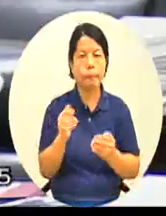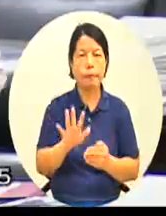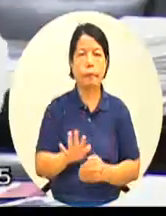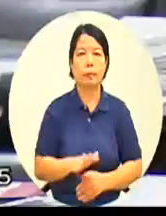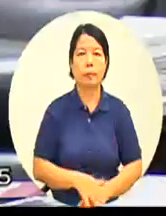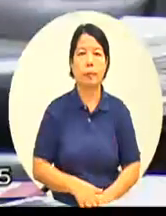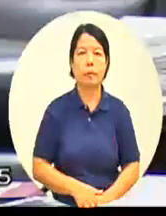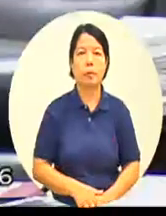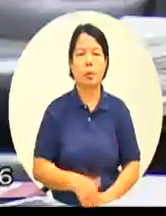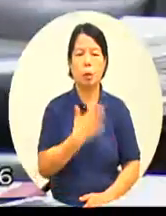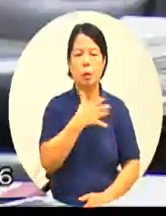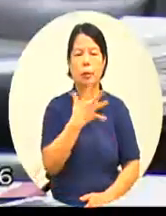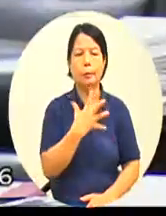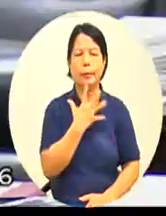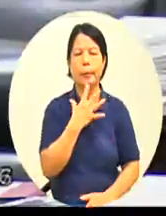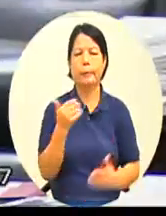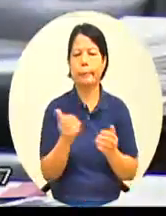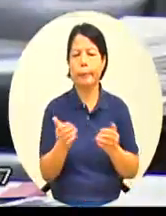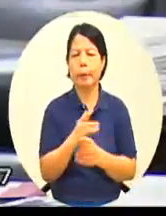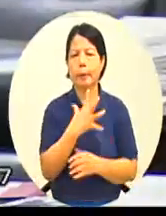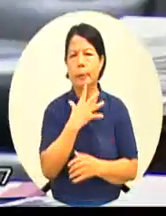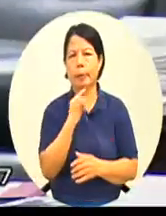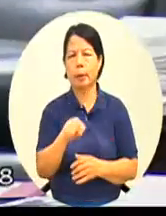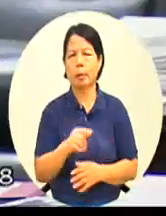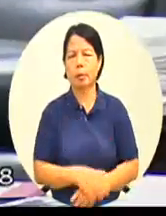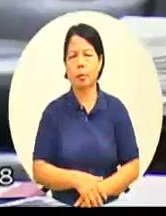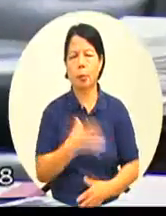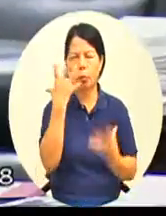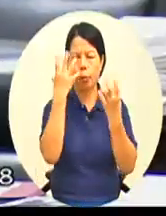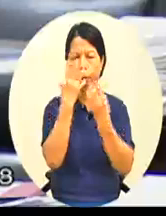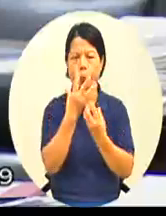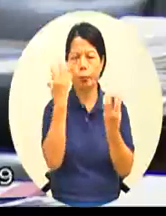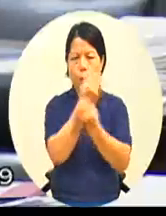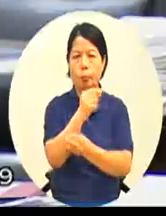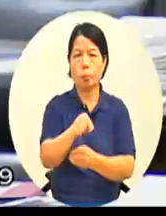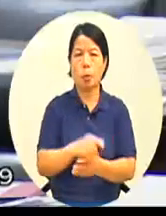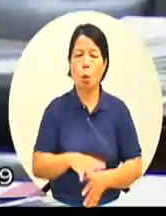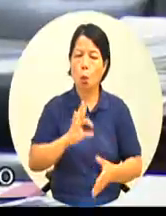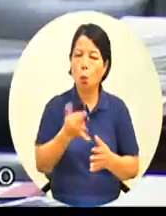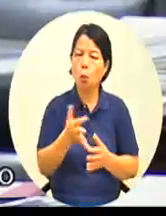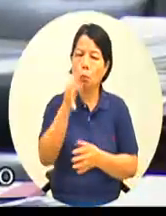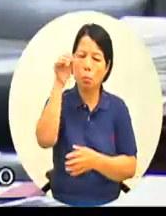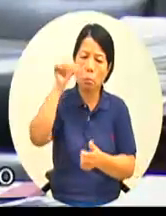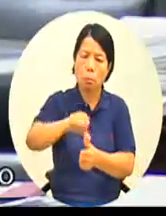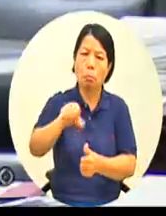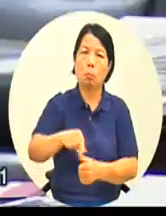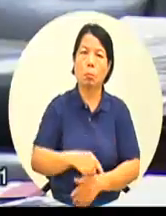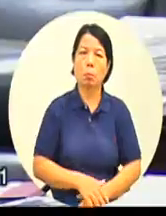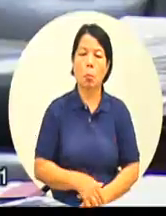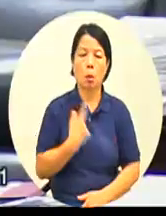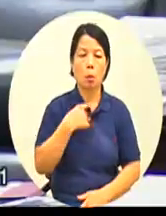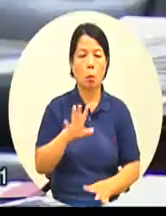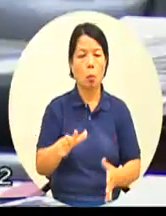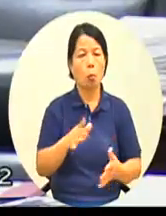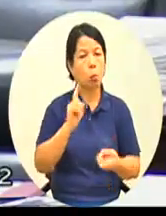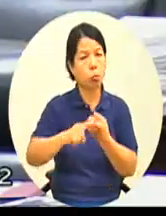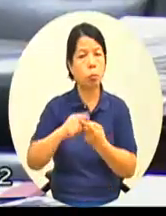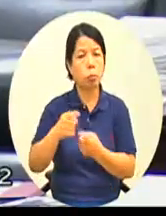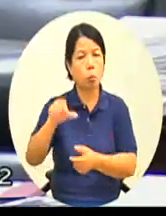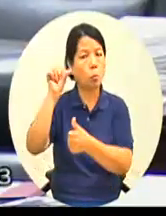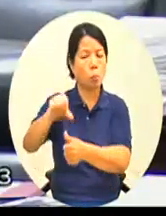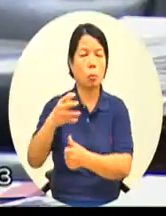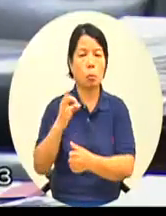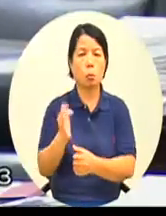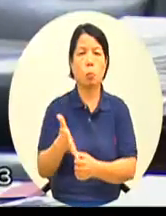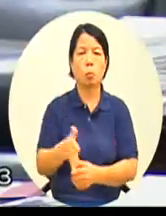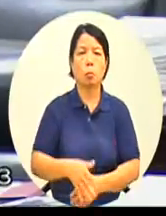碰到很多奇奇怪怪的问题，让我都觉得很傻眼，我就不想为什么你们会给他开罚，因为我觉得这也没有不合理的地方嘛，哈。那第